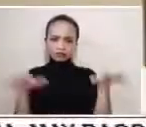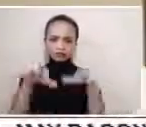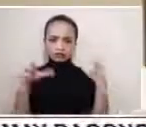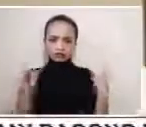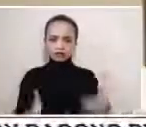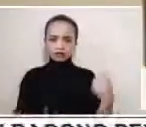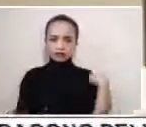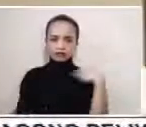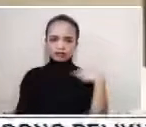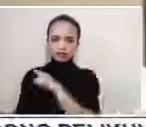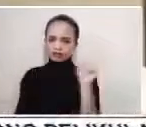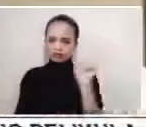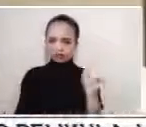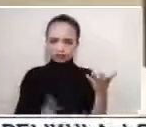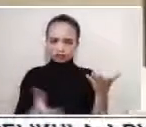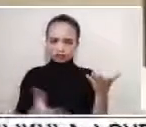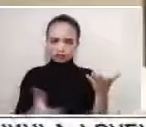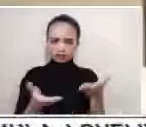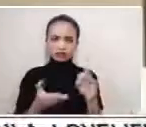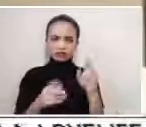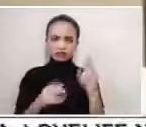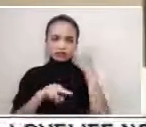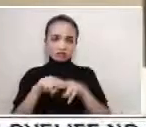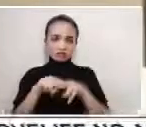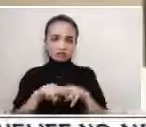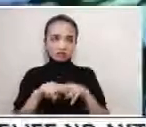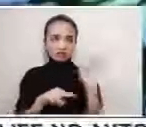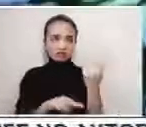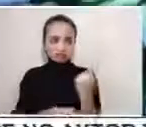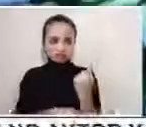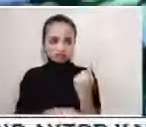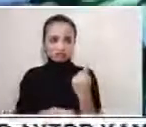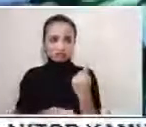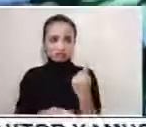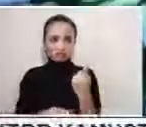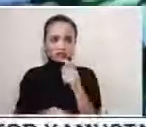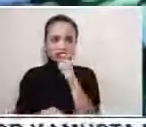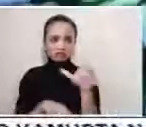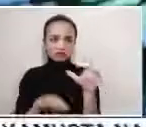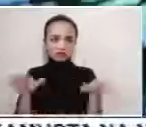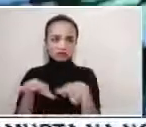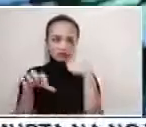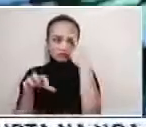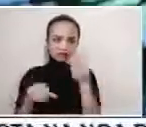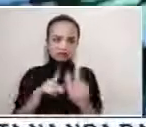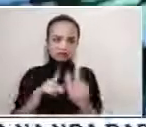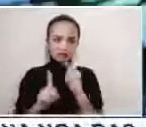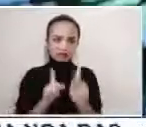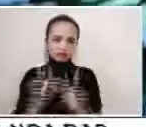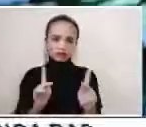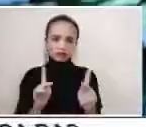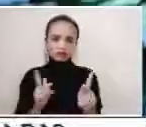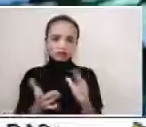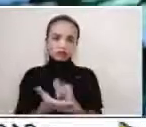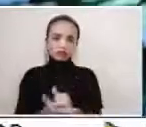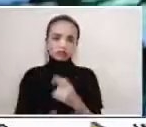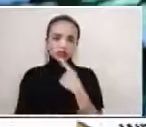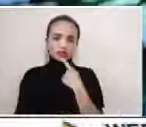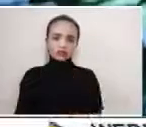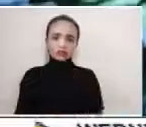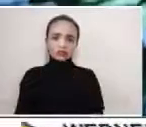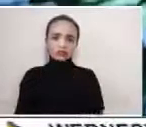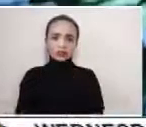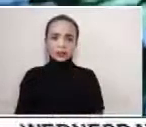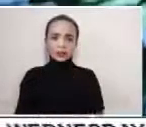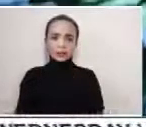Local Government Secretary Eduardo Anyo kay Pangulong Rodrigo Duterte, sinabi nito na mas mababa ito kumpara sa naitala